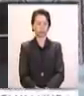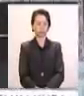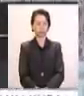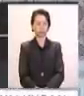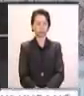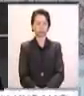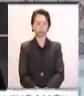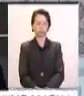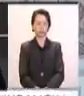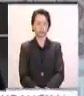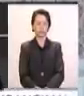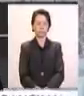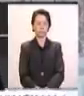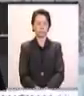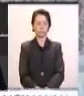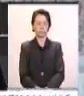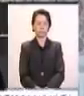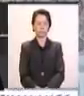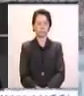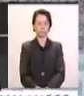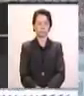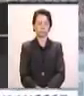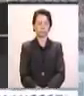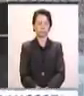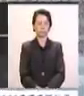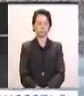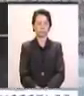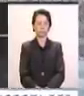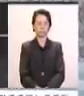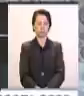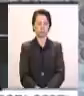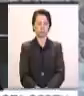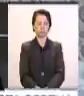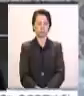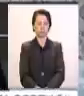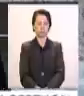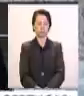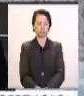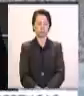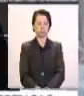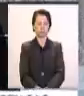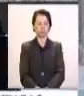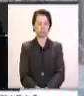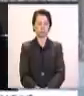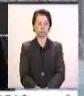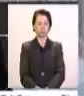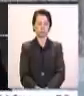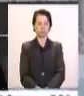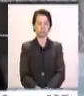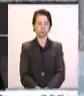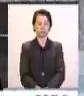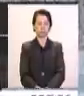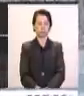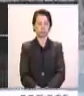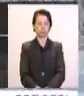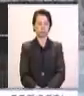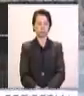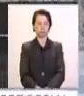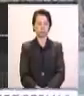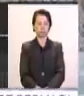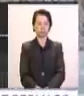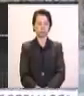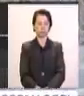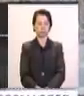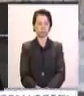hizmet kursatış platformları soplanıp, bunlar gelecekte yurtumuzga taşıyıp belirtken ziyaratçılarga, bunlarga